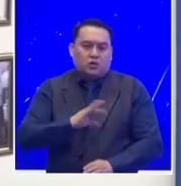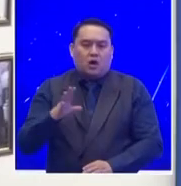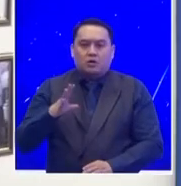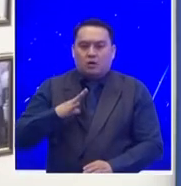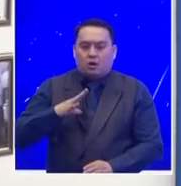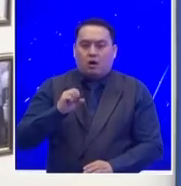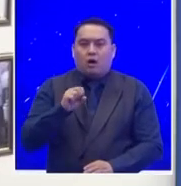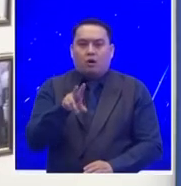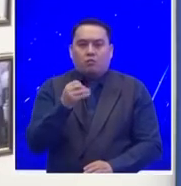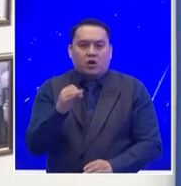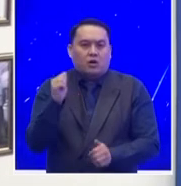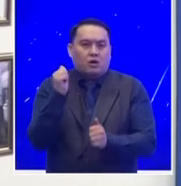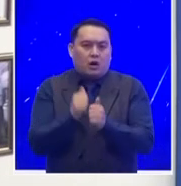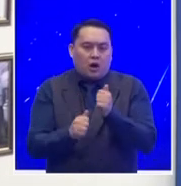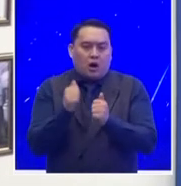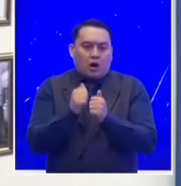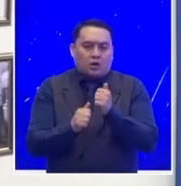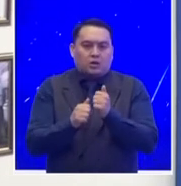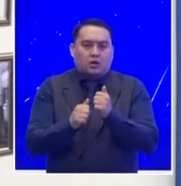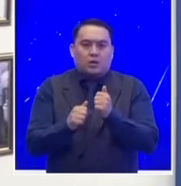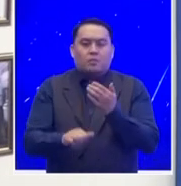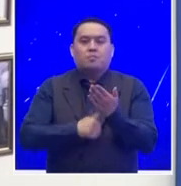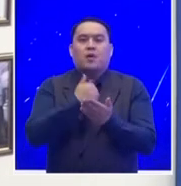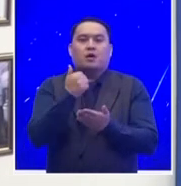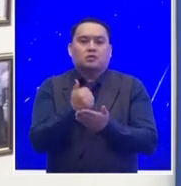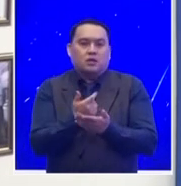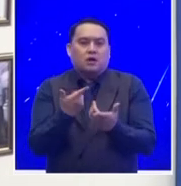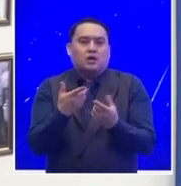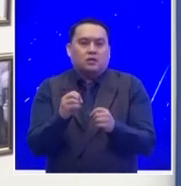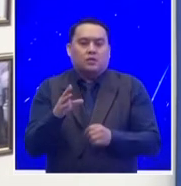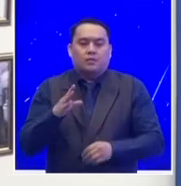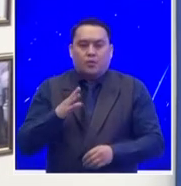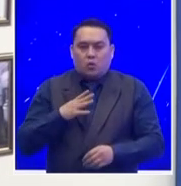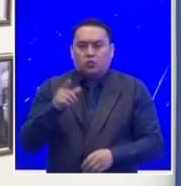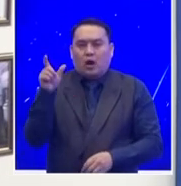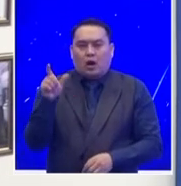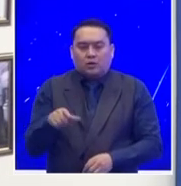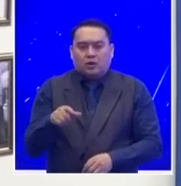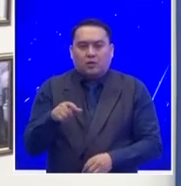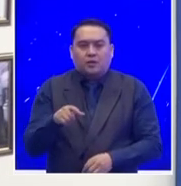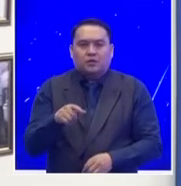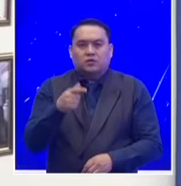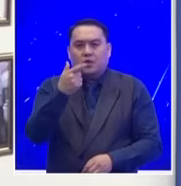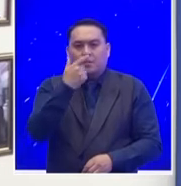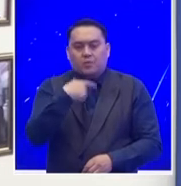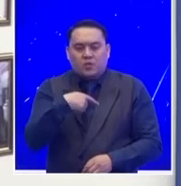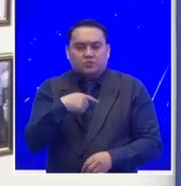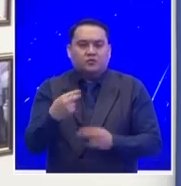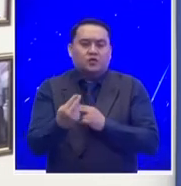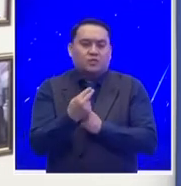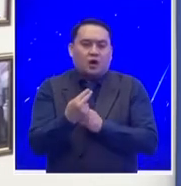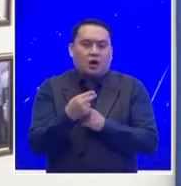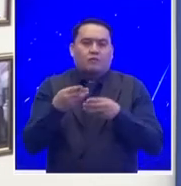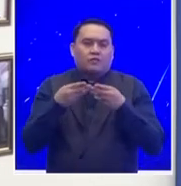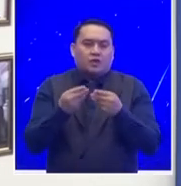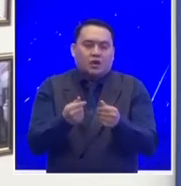Құнанбаевтың болса, әрбір сюжеттің ең басында қай жерде болды, содан кейін адамның тәрбиесіне, дидактикалық мәселесі бойынша қалай әсер